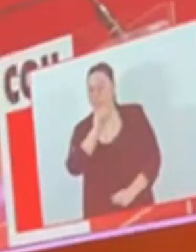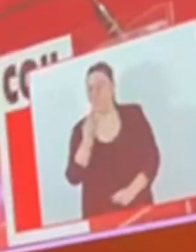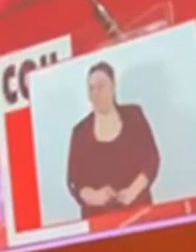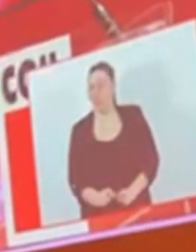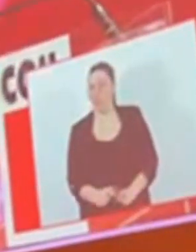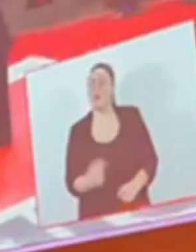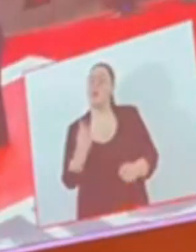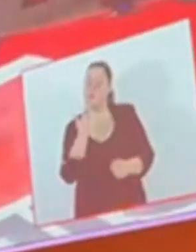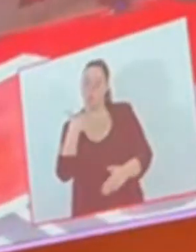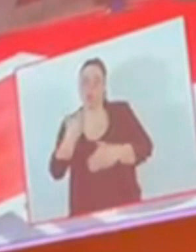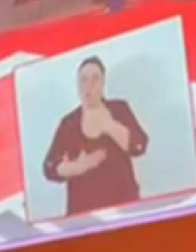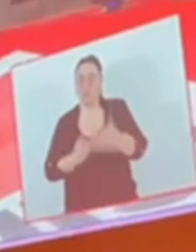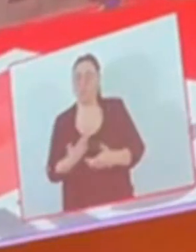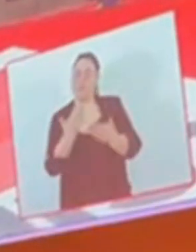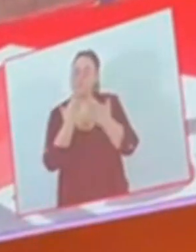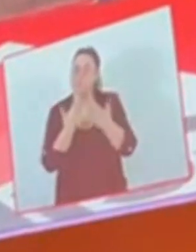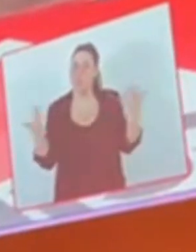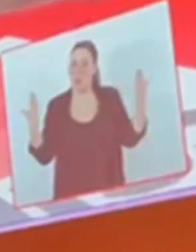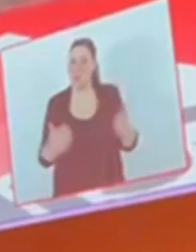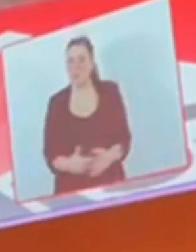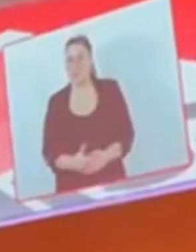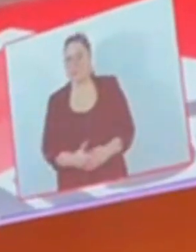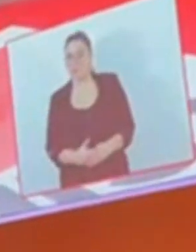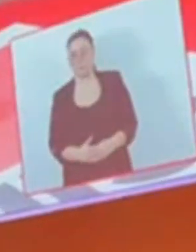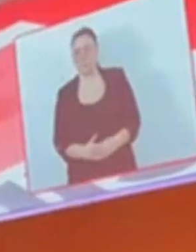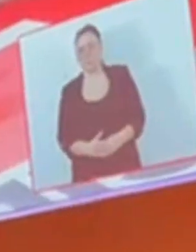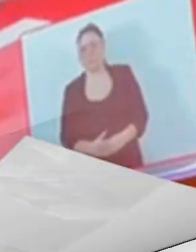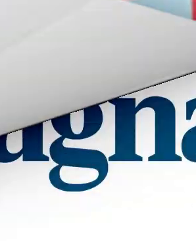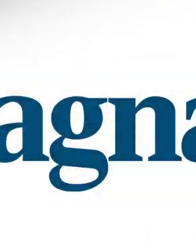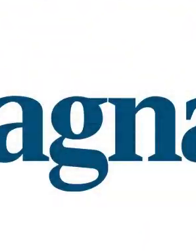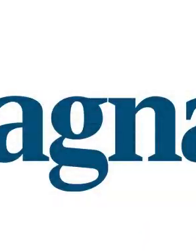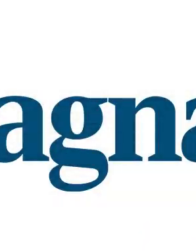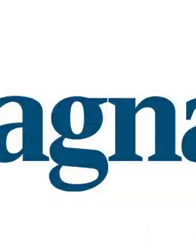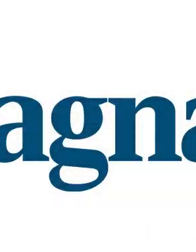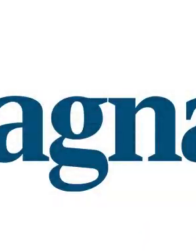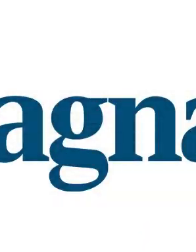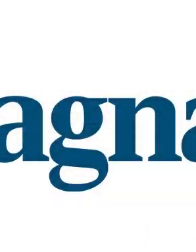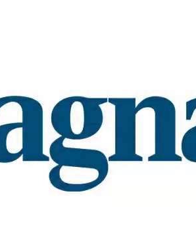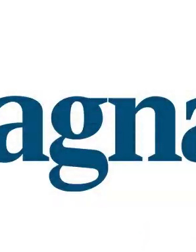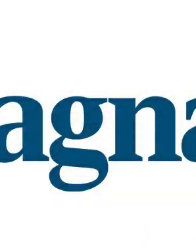Il biglietto della colonna.